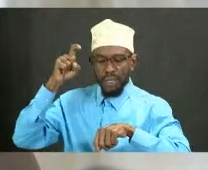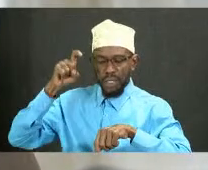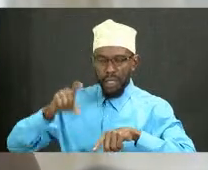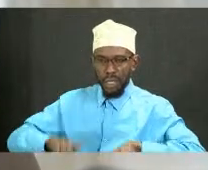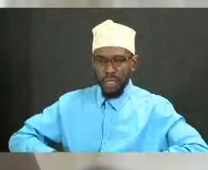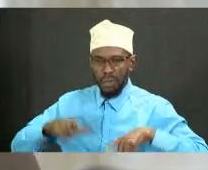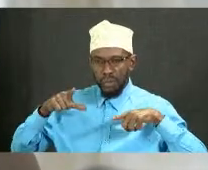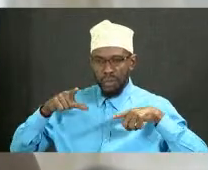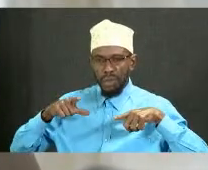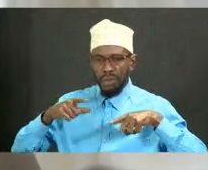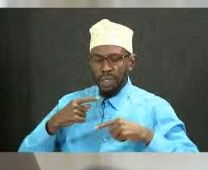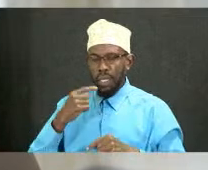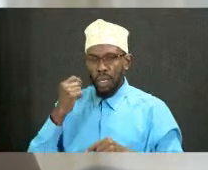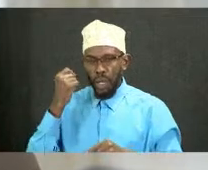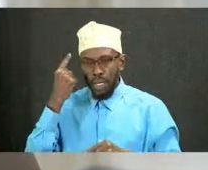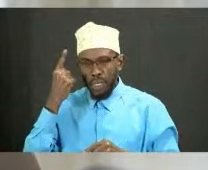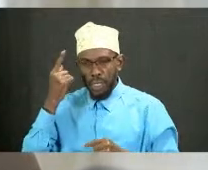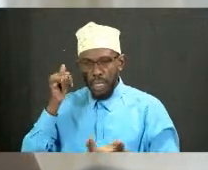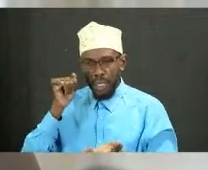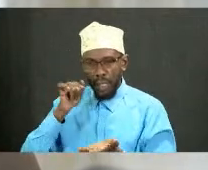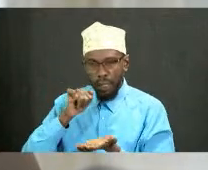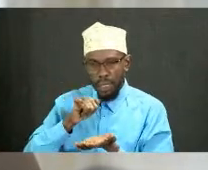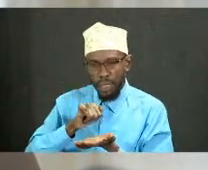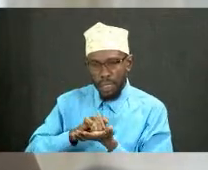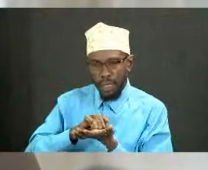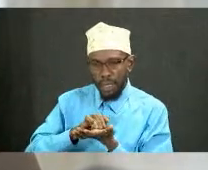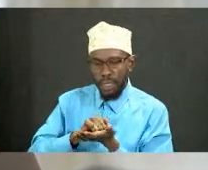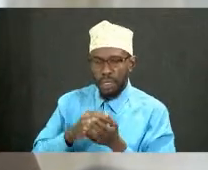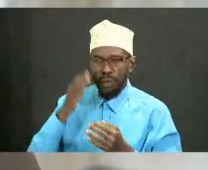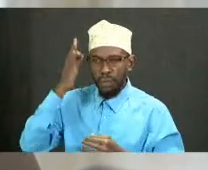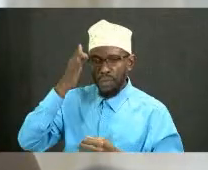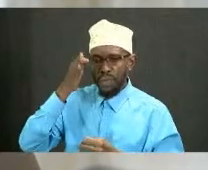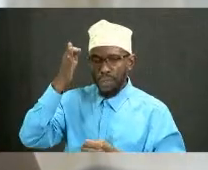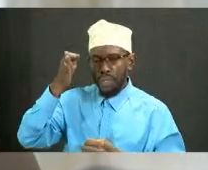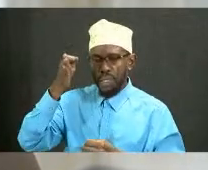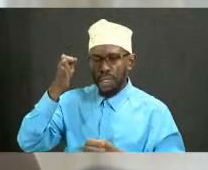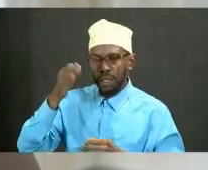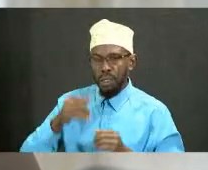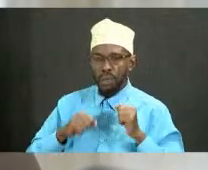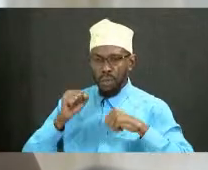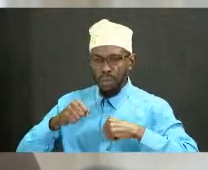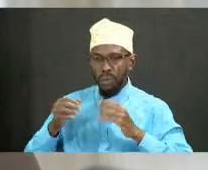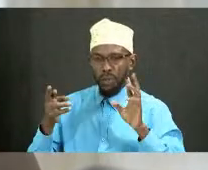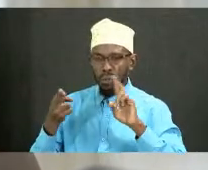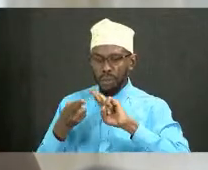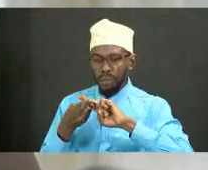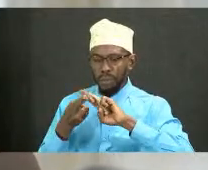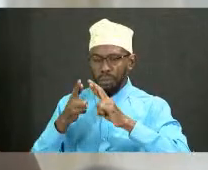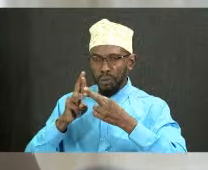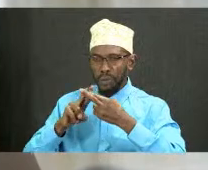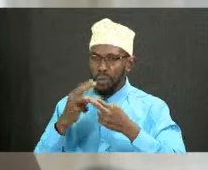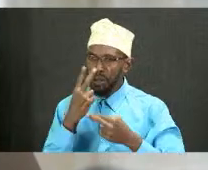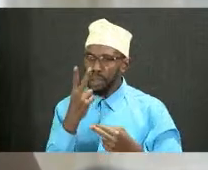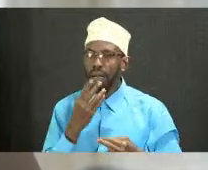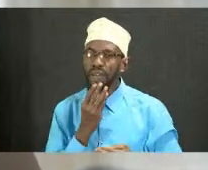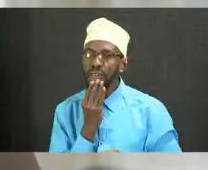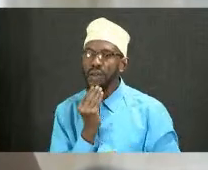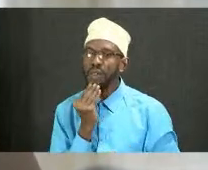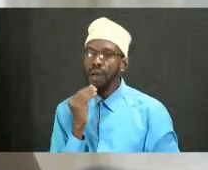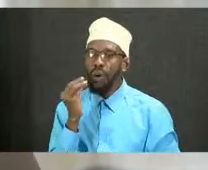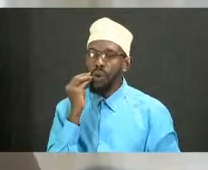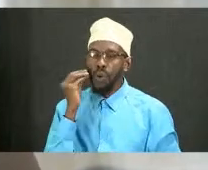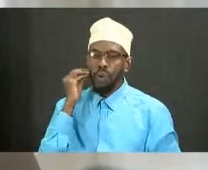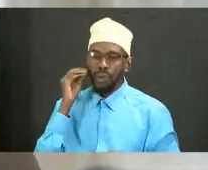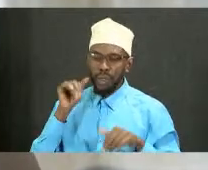yenu, ili kuweka waelewe in that hata in future they can be able to relate. Wakiona babetu